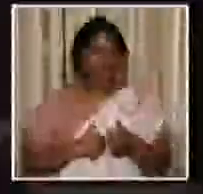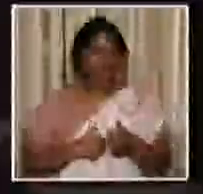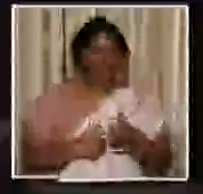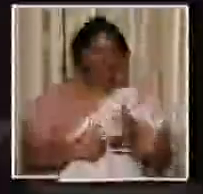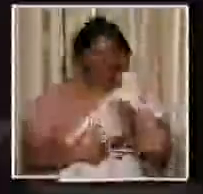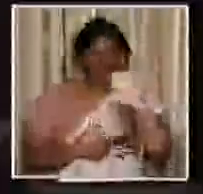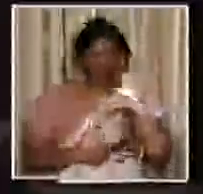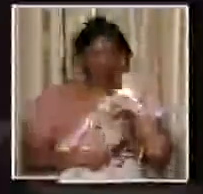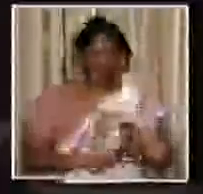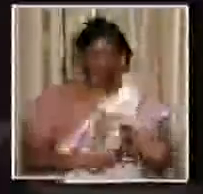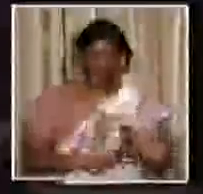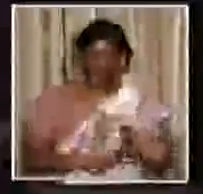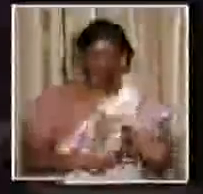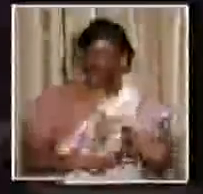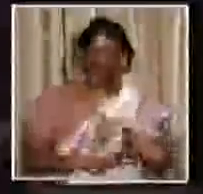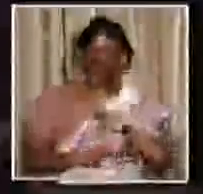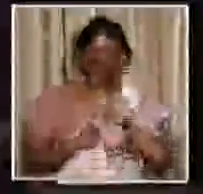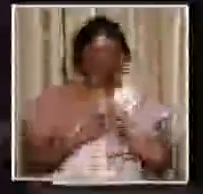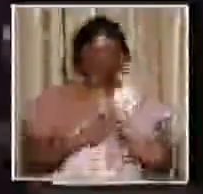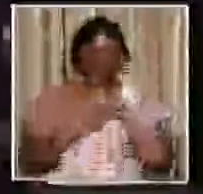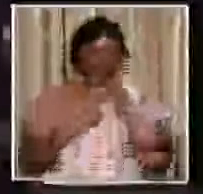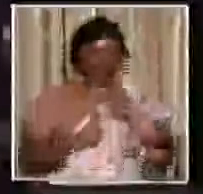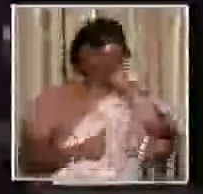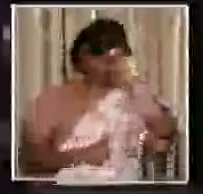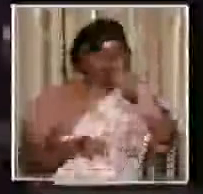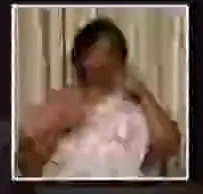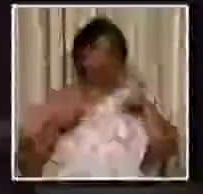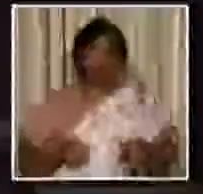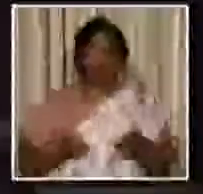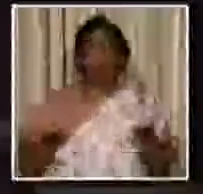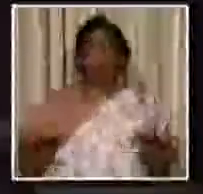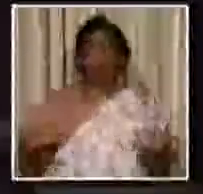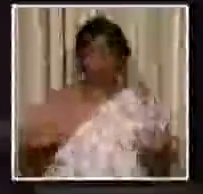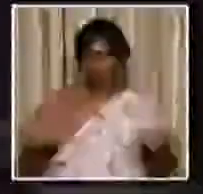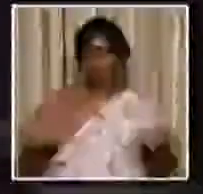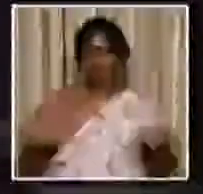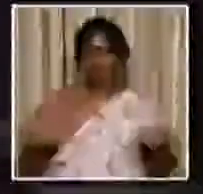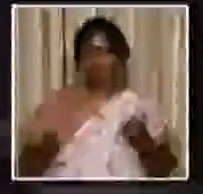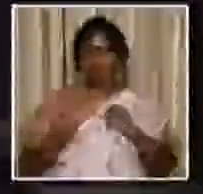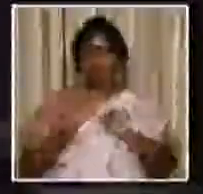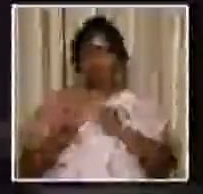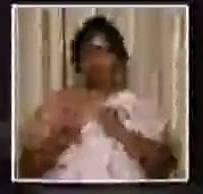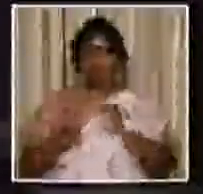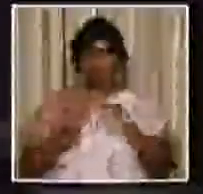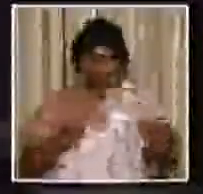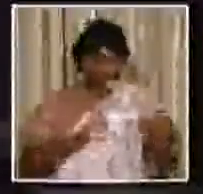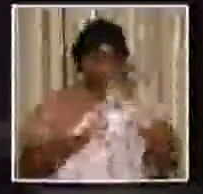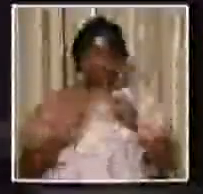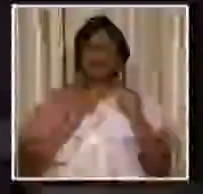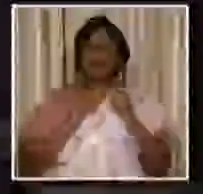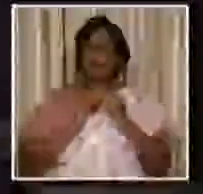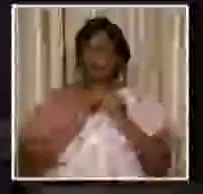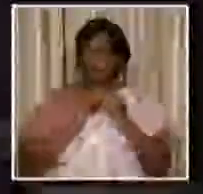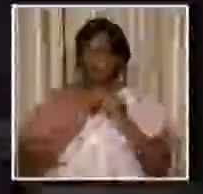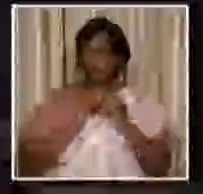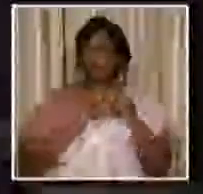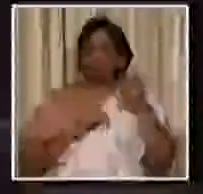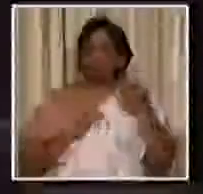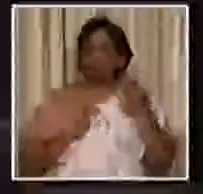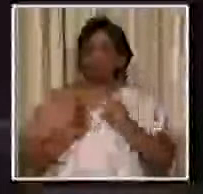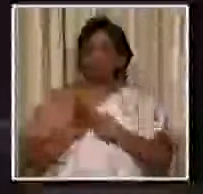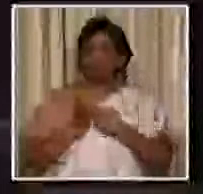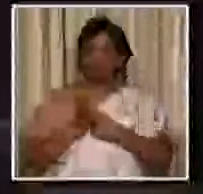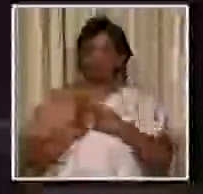බුද්ධ්‍යාංශ පිළිගත්තා නම් රණසිංහ ප්‍රේමදාස මහත්තයා අද ඉන්නවා රංජන් විජේරත්න මහත්තයාගේ ගෙදරට එමෙතන